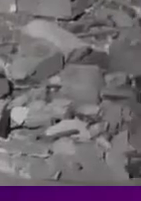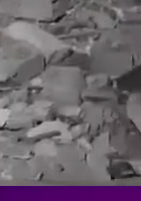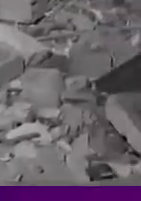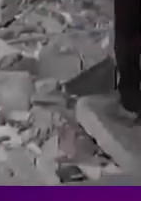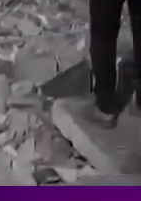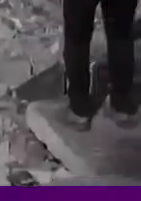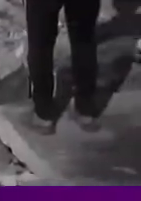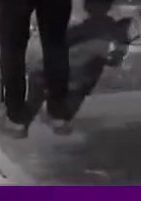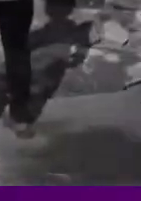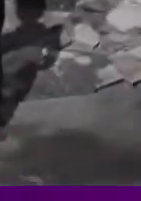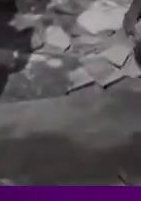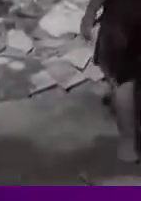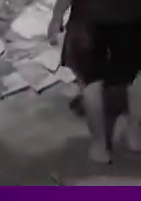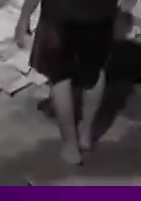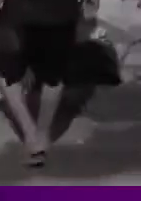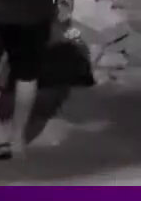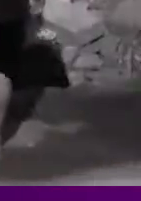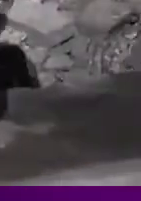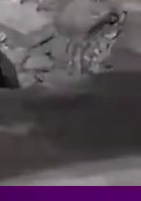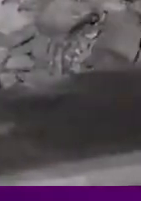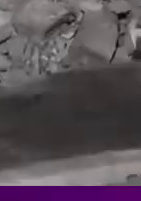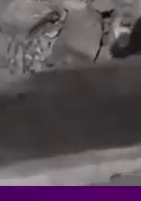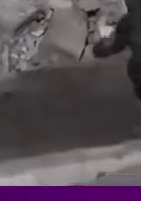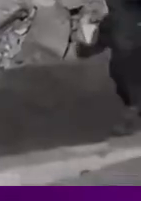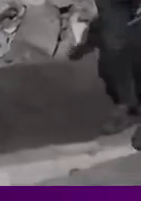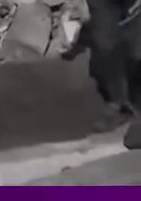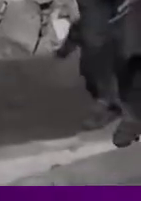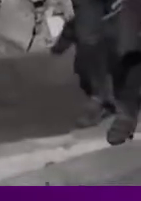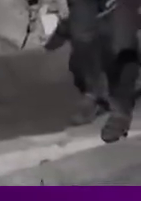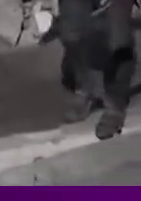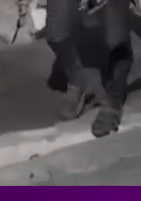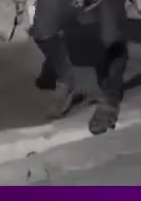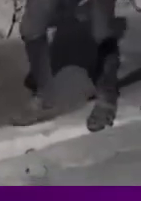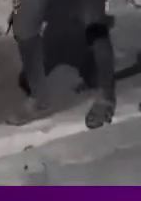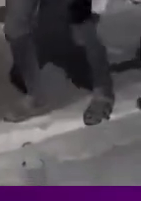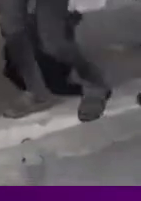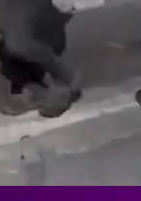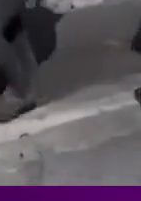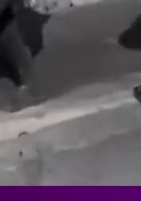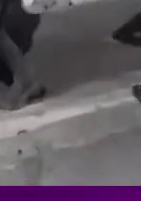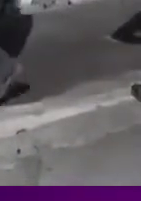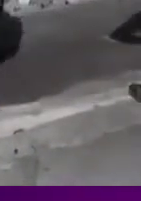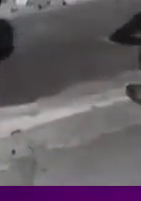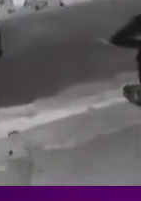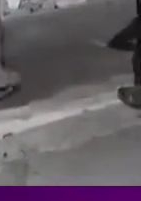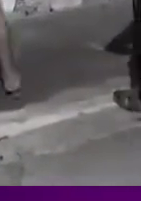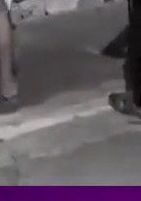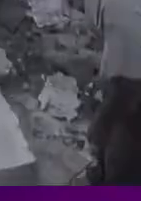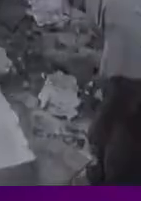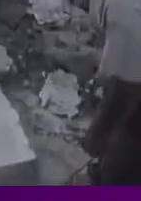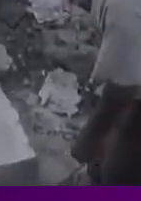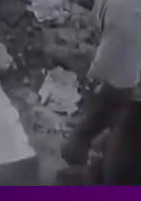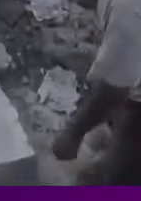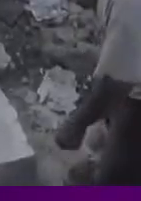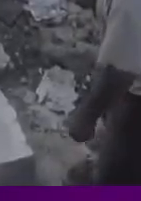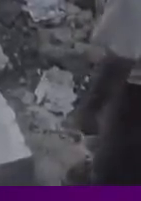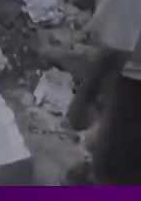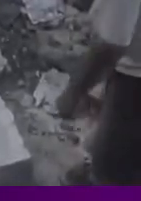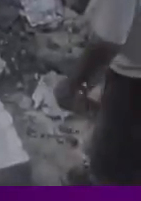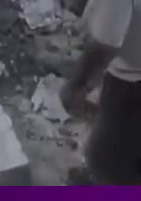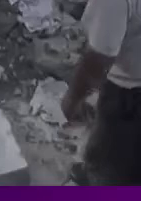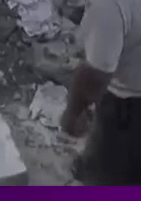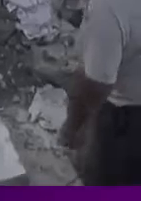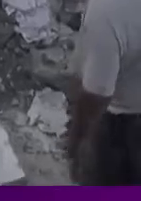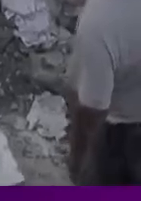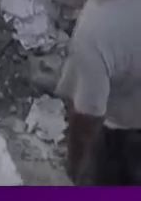35,000 மேற்பட்டோர் கொல்லப்பட்டுள்ளனர். இதில் மிக கொடுமையான விடயம் என்னவென்றால் 14,000 சிறுவர்களும் காவு